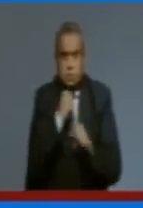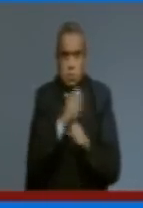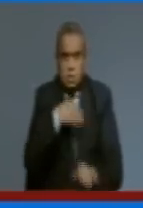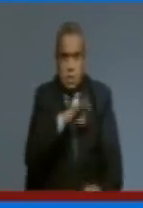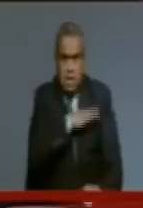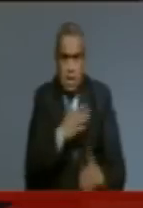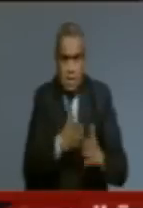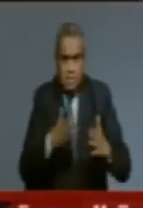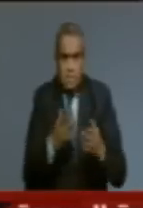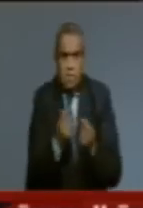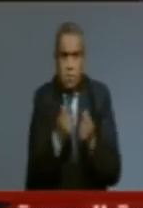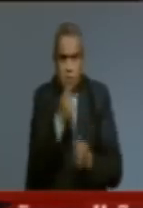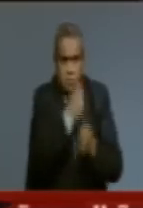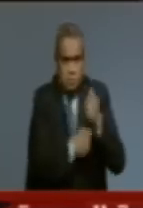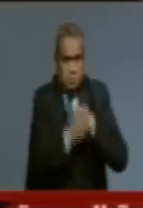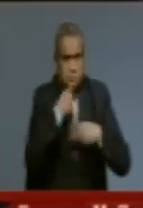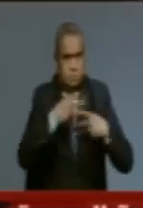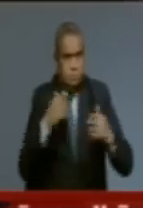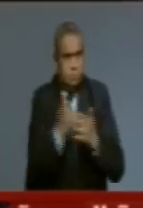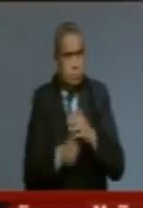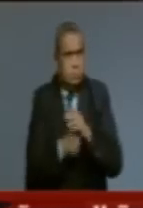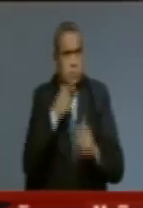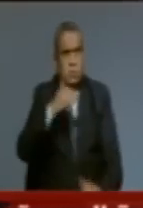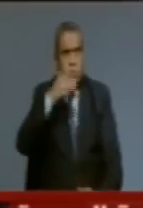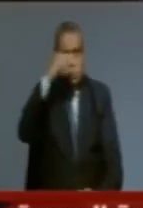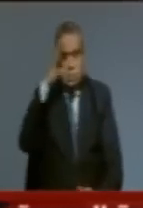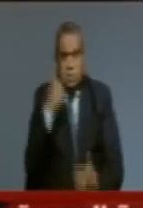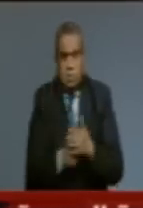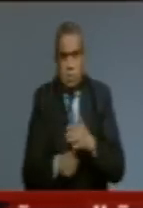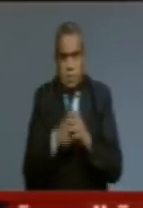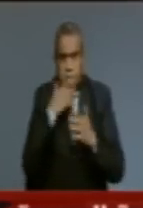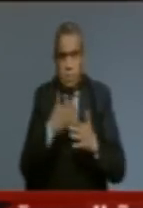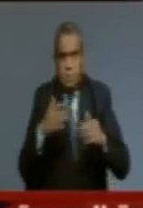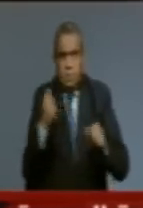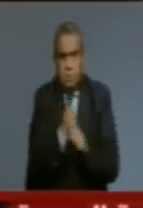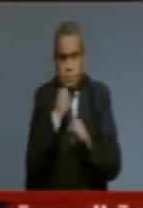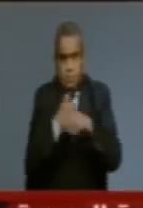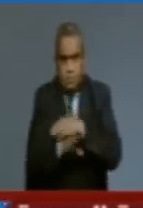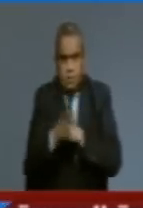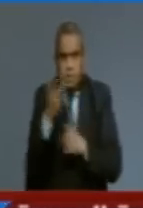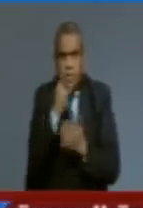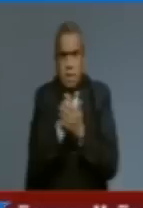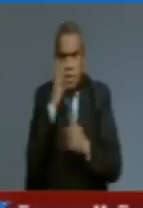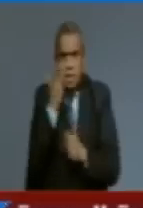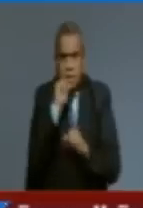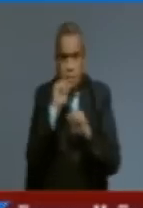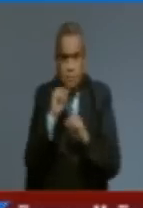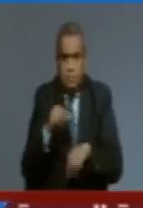طيف العملات الوطنية المستخدمة وتوسيع البنية المالية. فإن الدول في